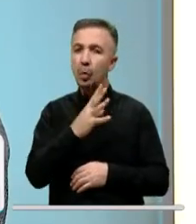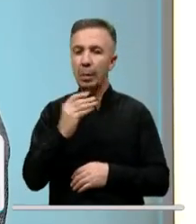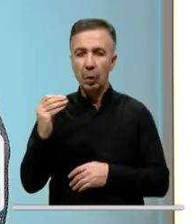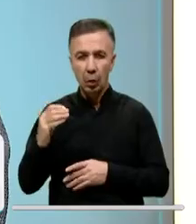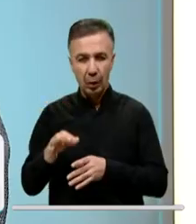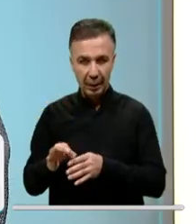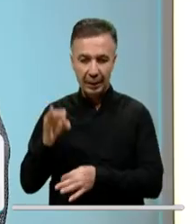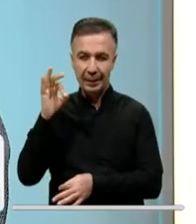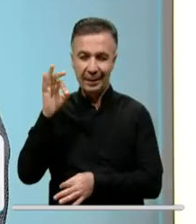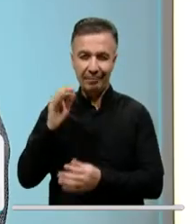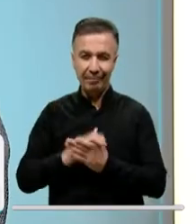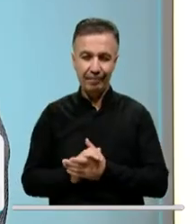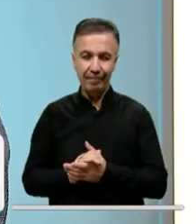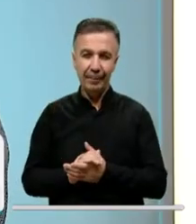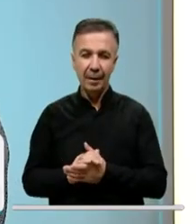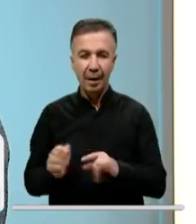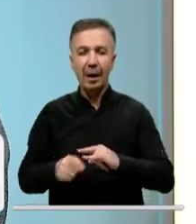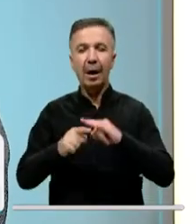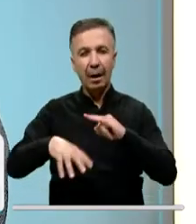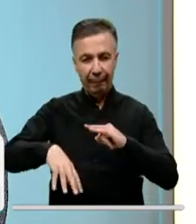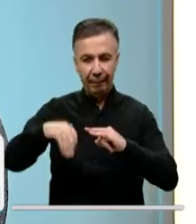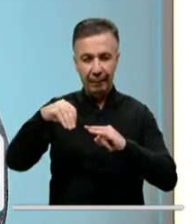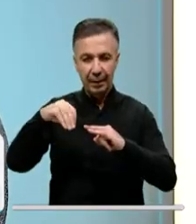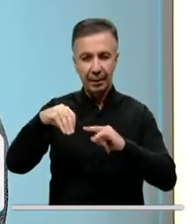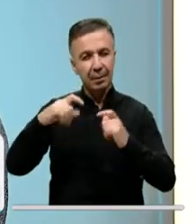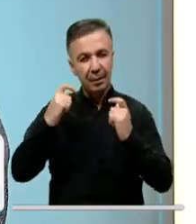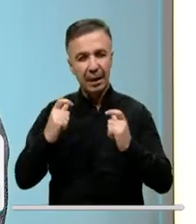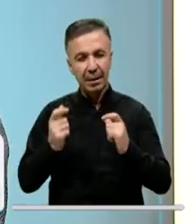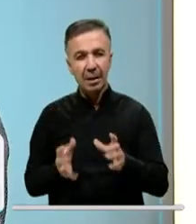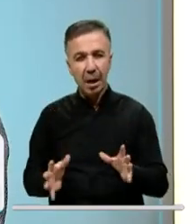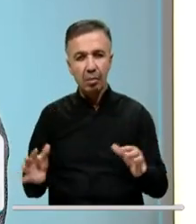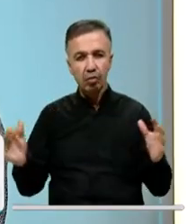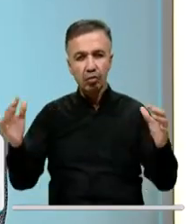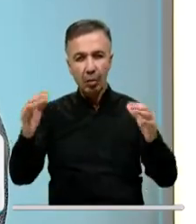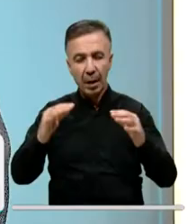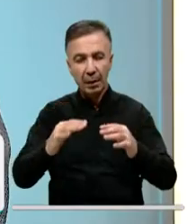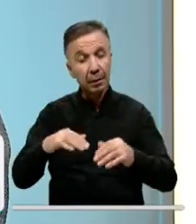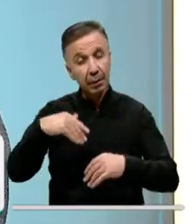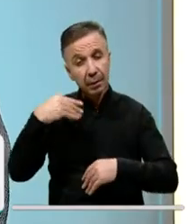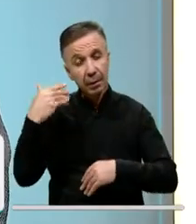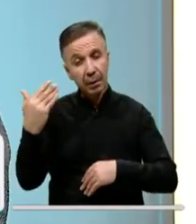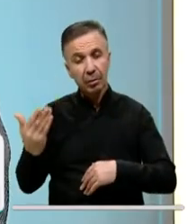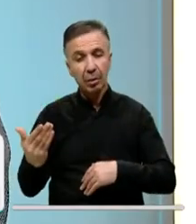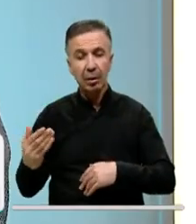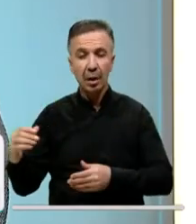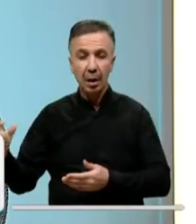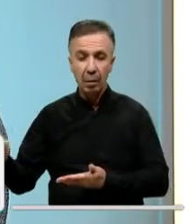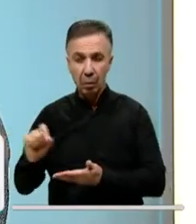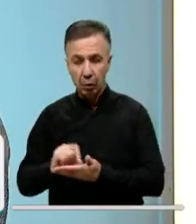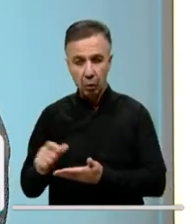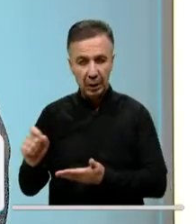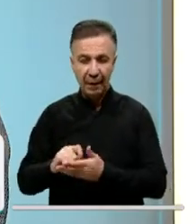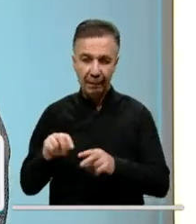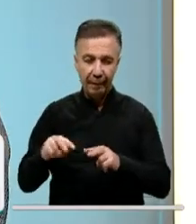insanın Arafat meydanında toplandıktan sonra Müzdelife